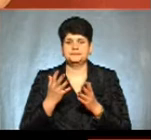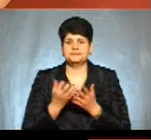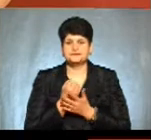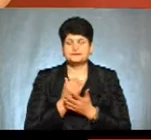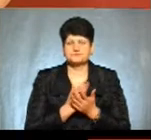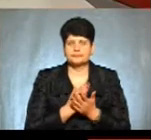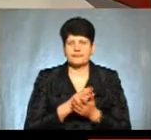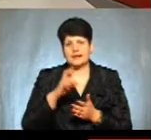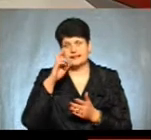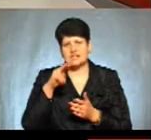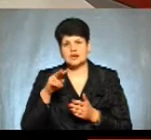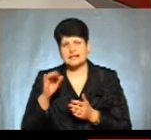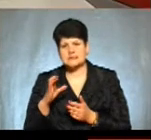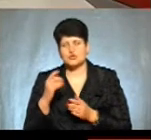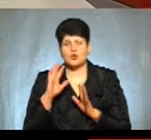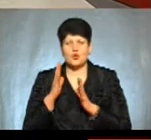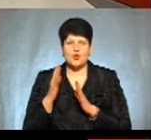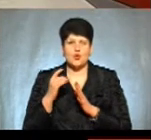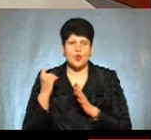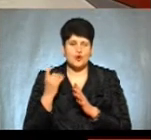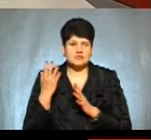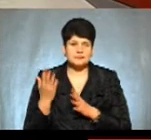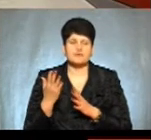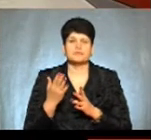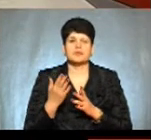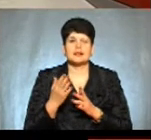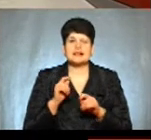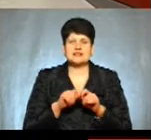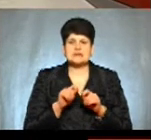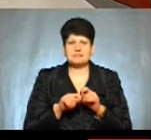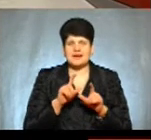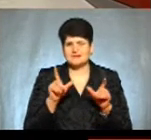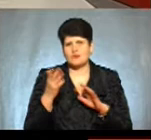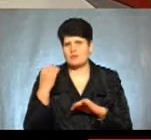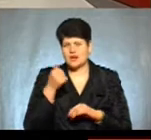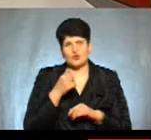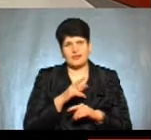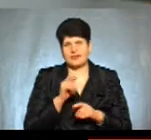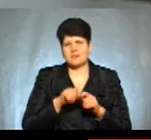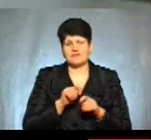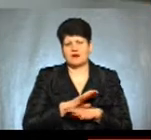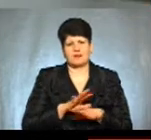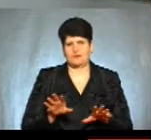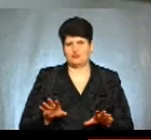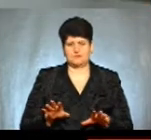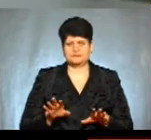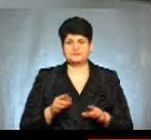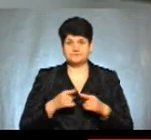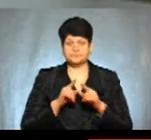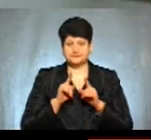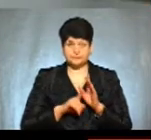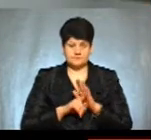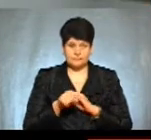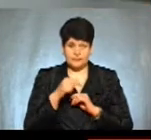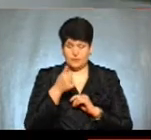є Держлісгоспів. Інспекція попередні роки на перевірках не була. Це тільки те, що розпочато